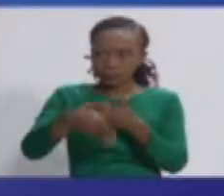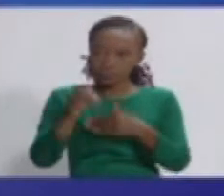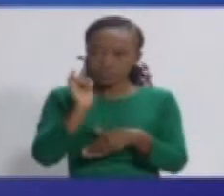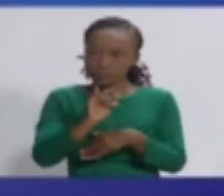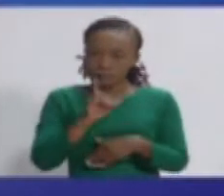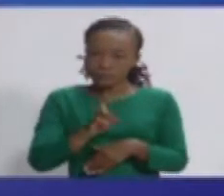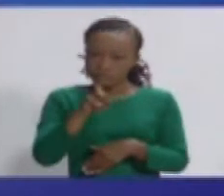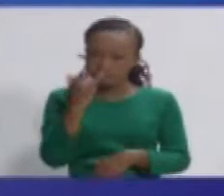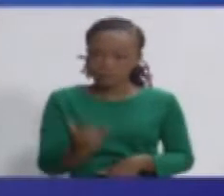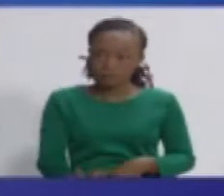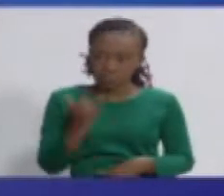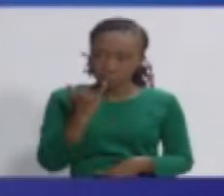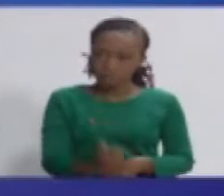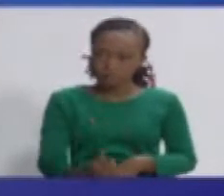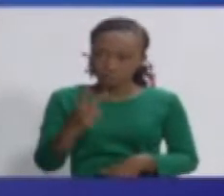hivyo ikifikia